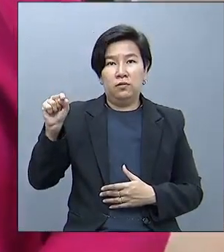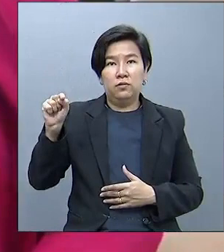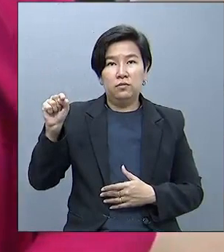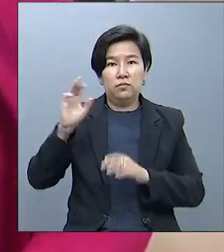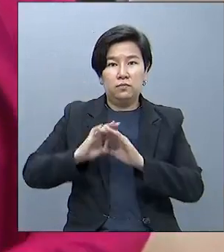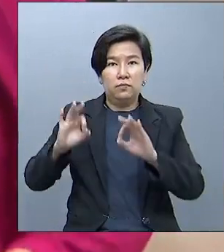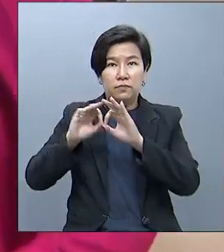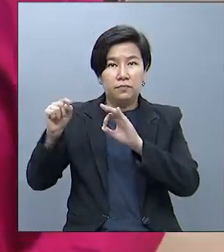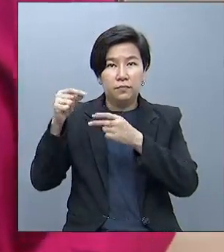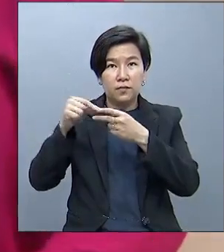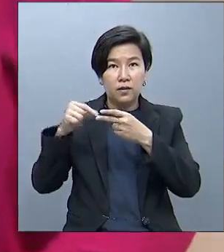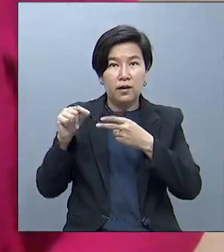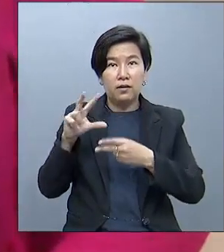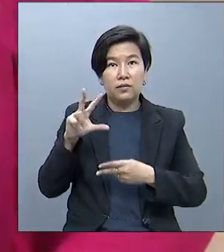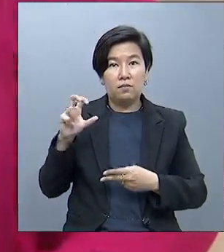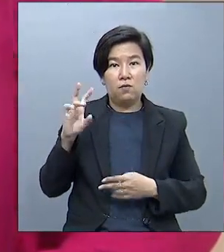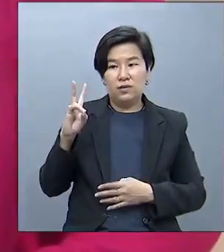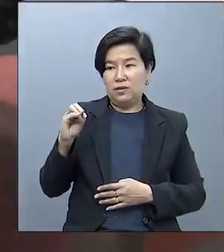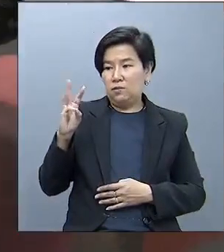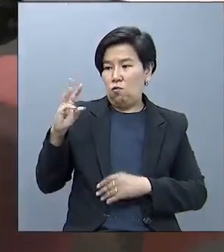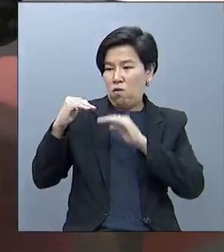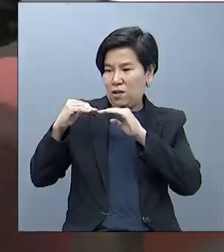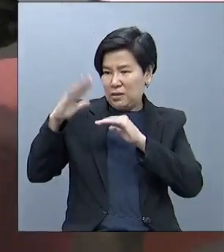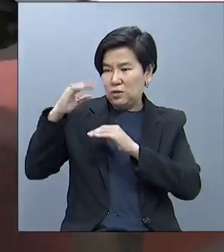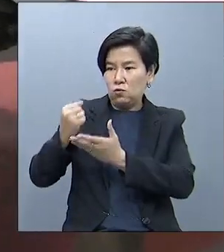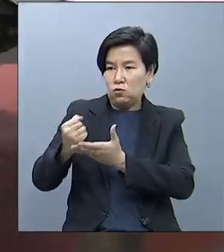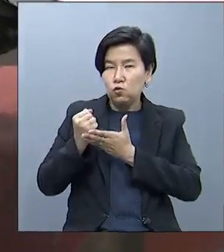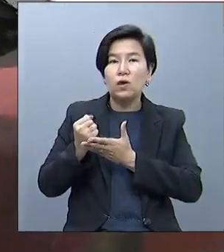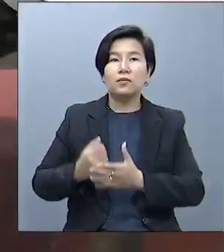นุนให้ได้376เสียงขึ้นไปค่ะ ค่ะขอบคุณยานีค่ะ